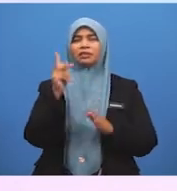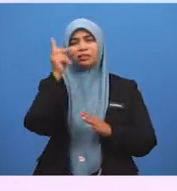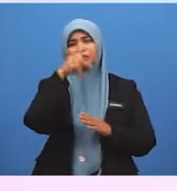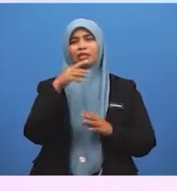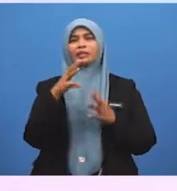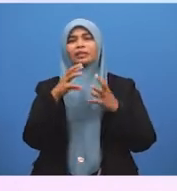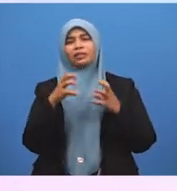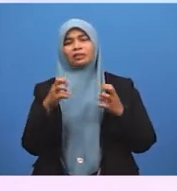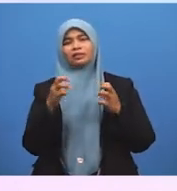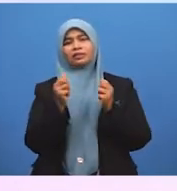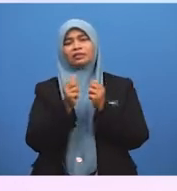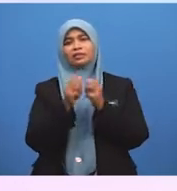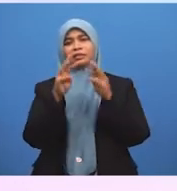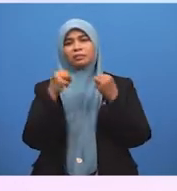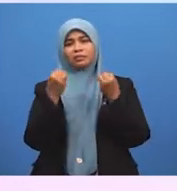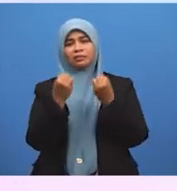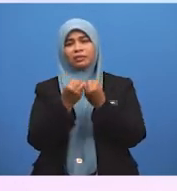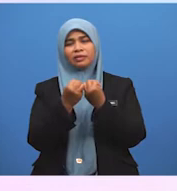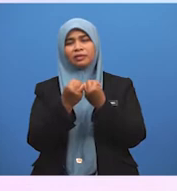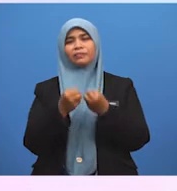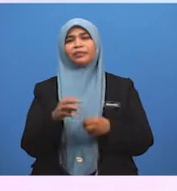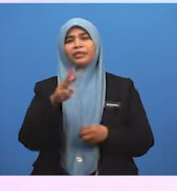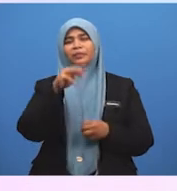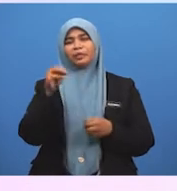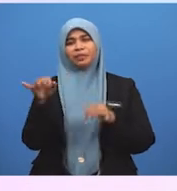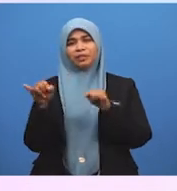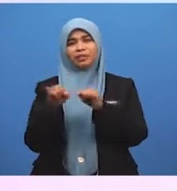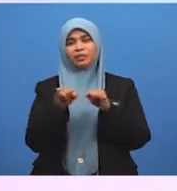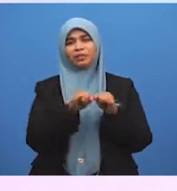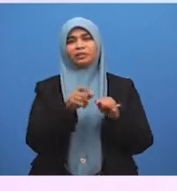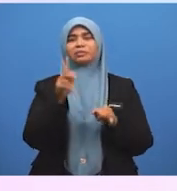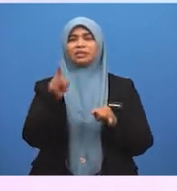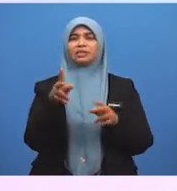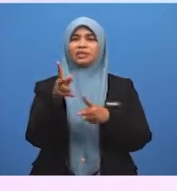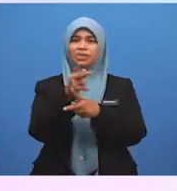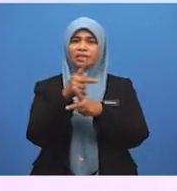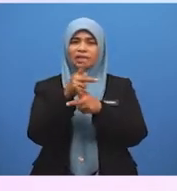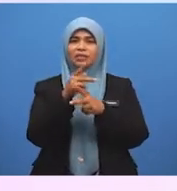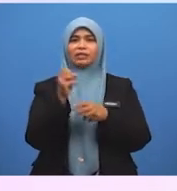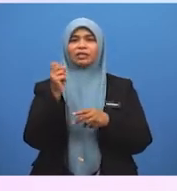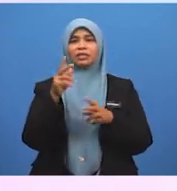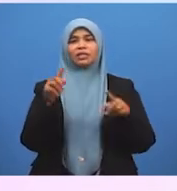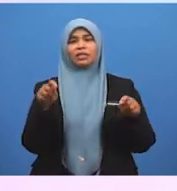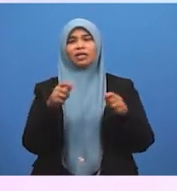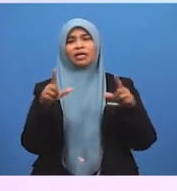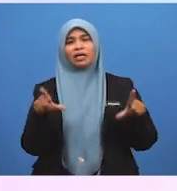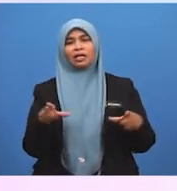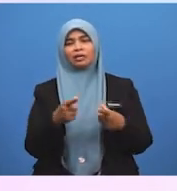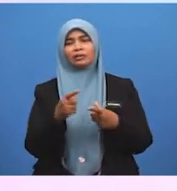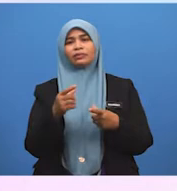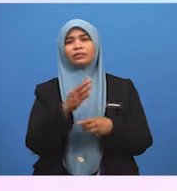bersikap kasar dengan masyarakat lain. Murid-murid juga patut menjaga tingkah laku